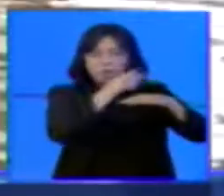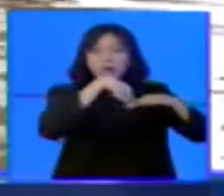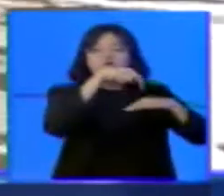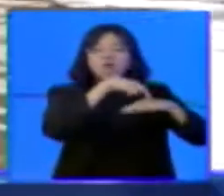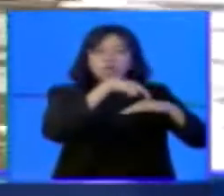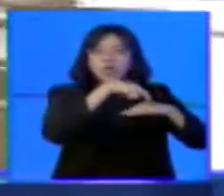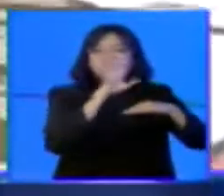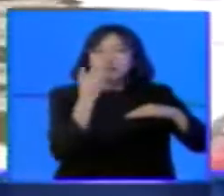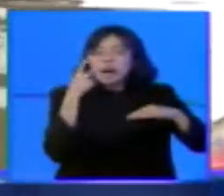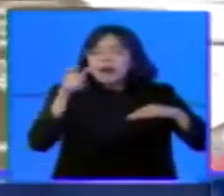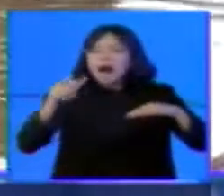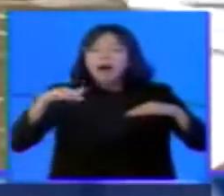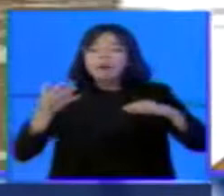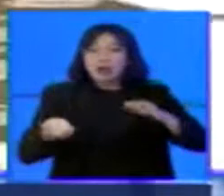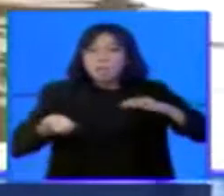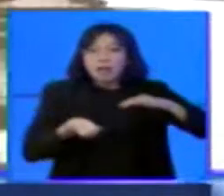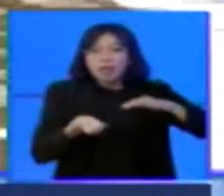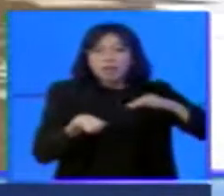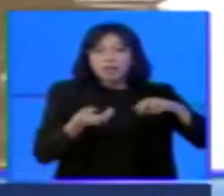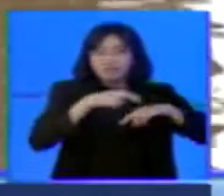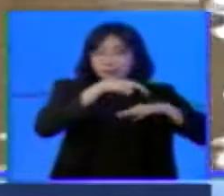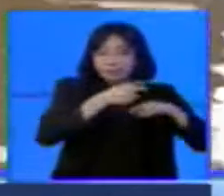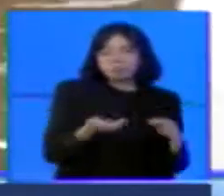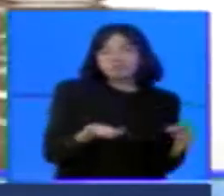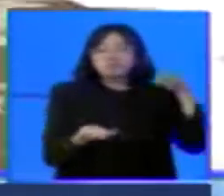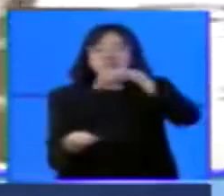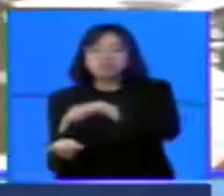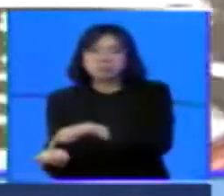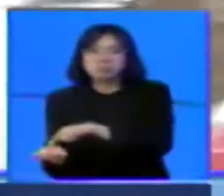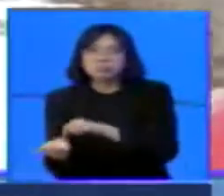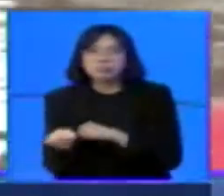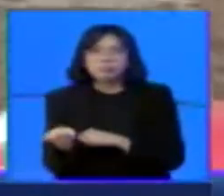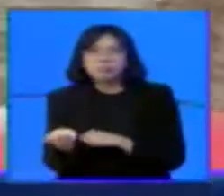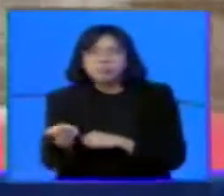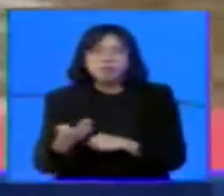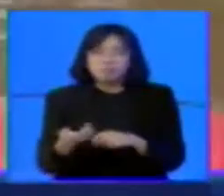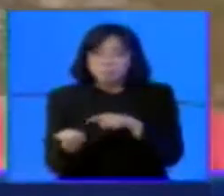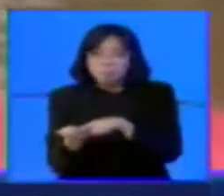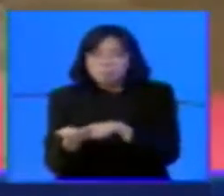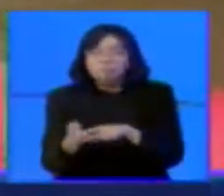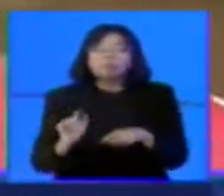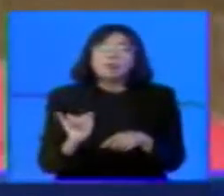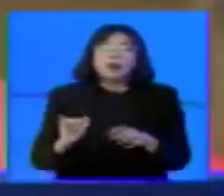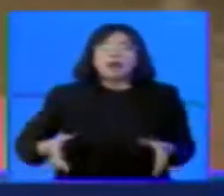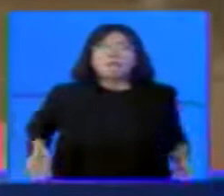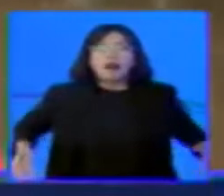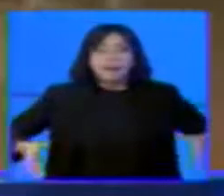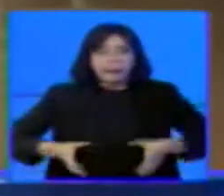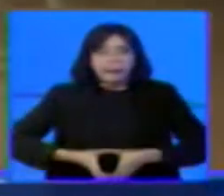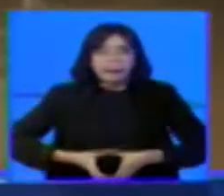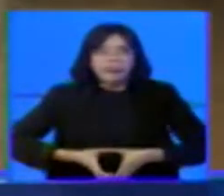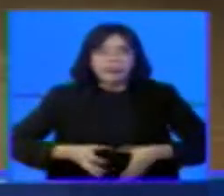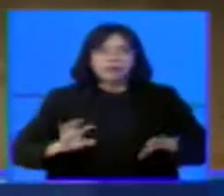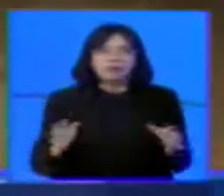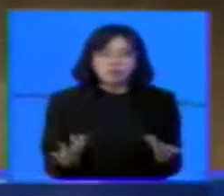pintu terjun ke bawah. Menggunakan perahu karet atau seperti apa? Menggunakan ban plastik gitu. Baik, karena gang